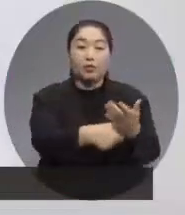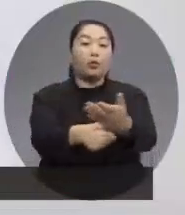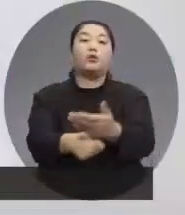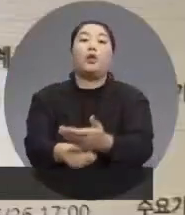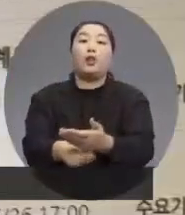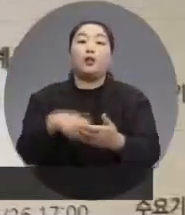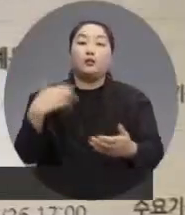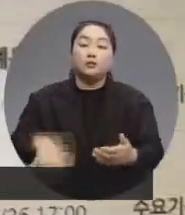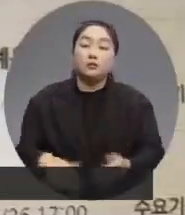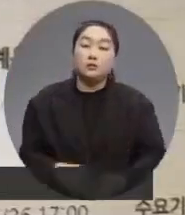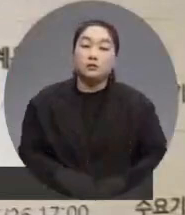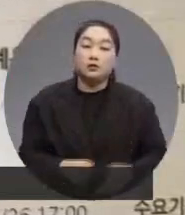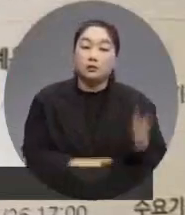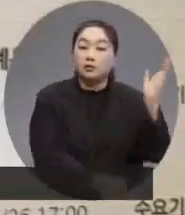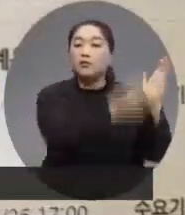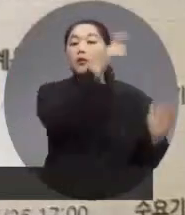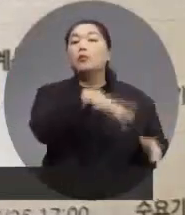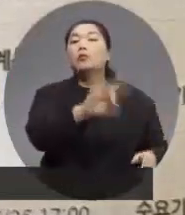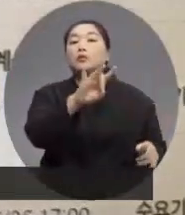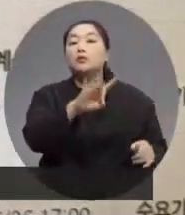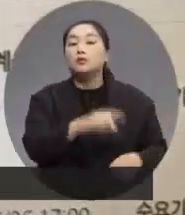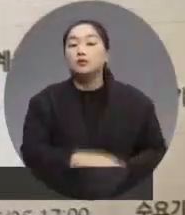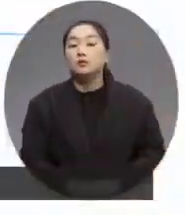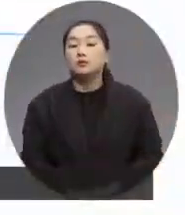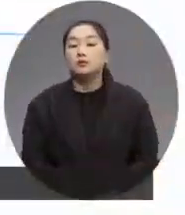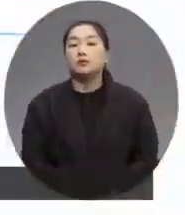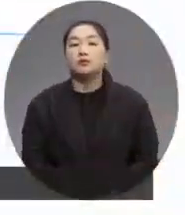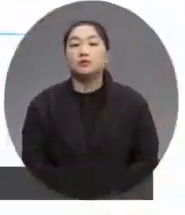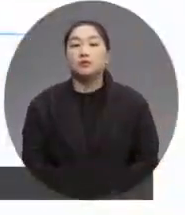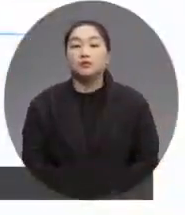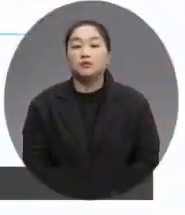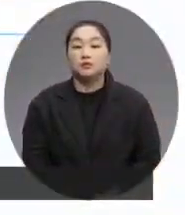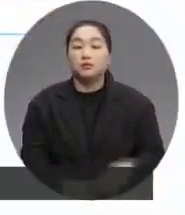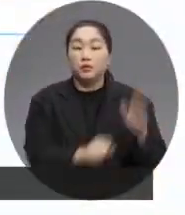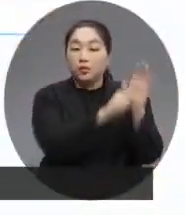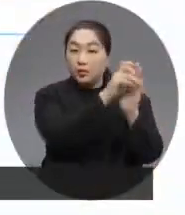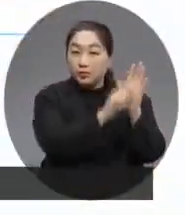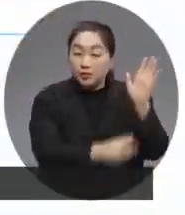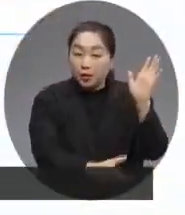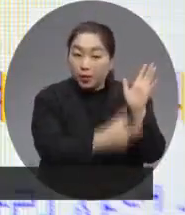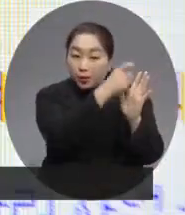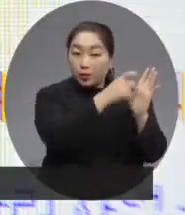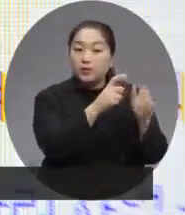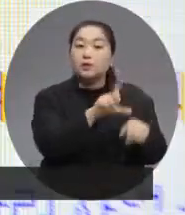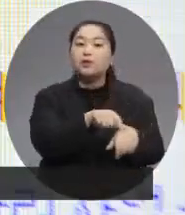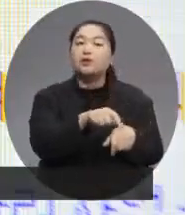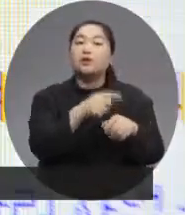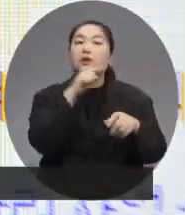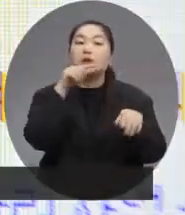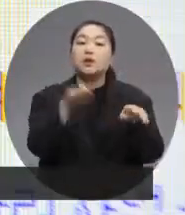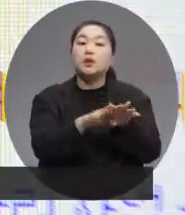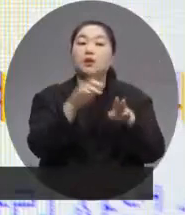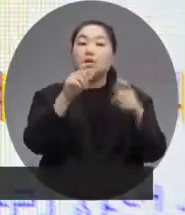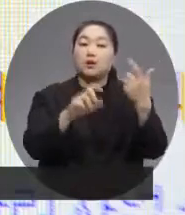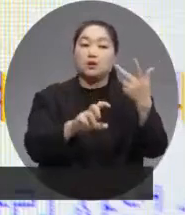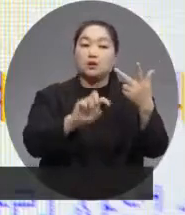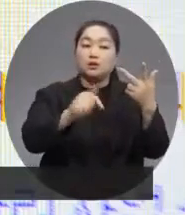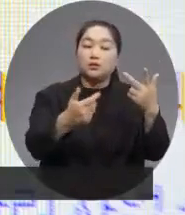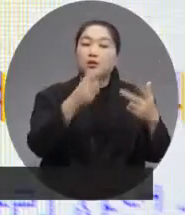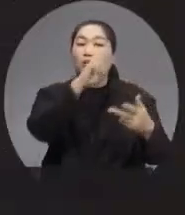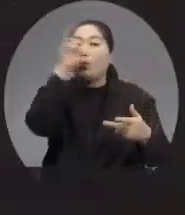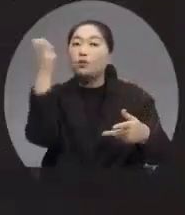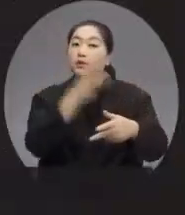받지 않은 상태로 발주부터 한 사실이 확인됐습니다. 입찰 공고가 올라온 시각은 일요일인 16일 오후 3시